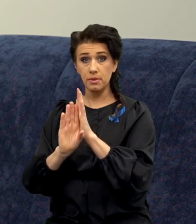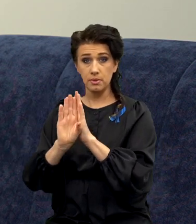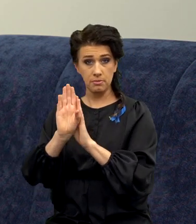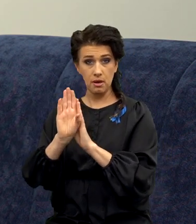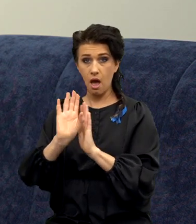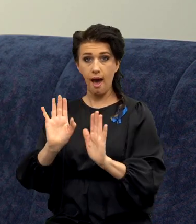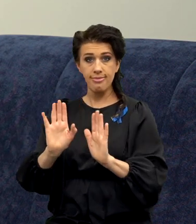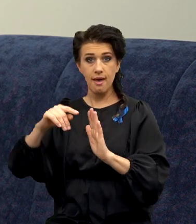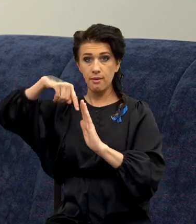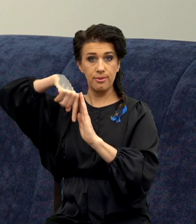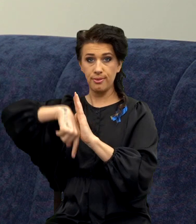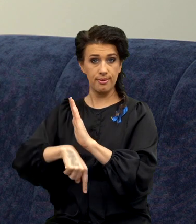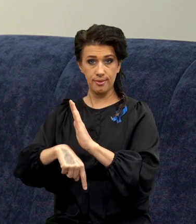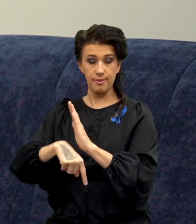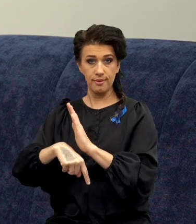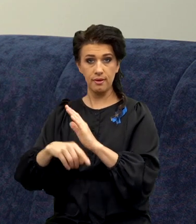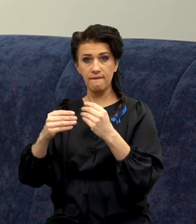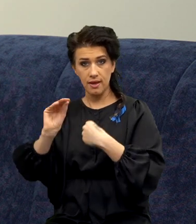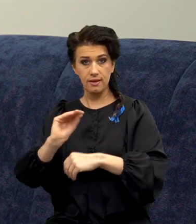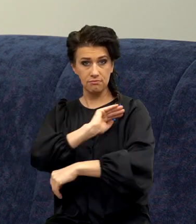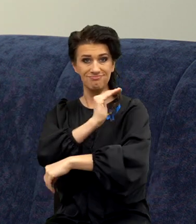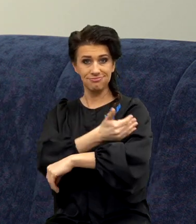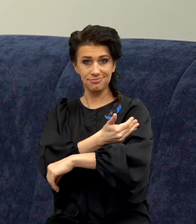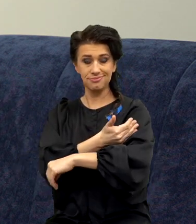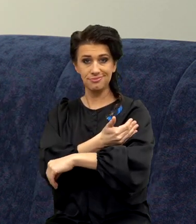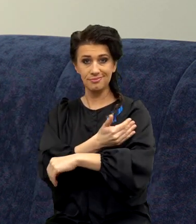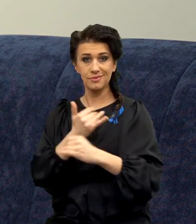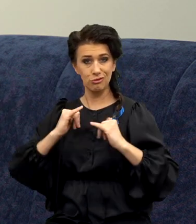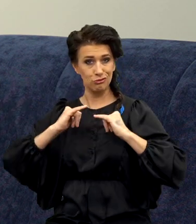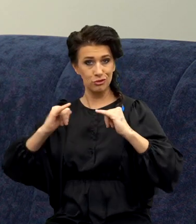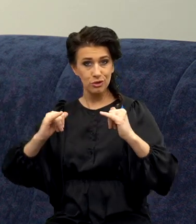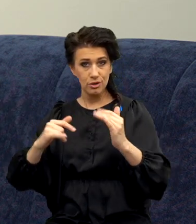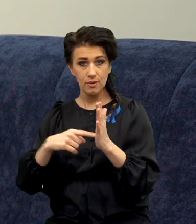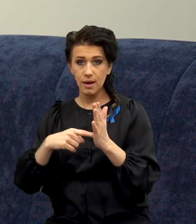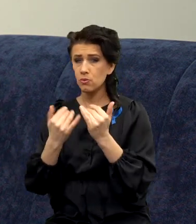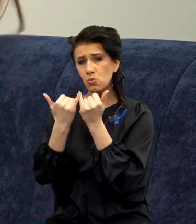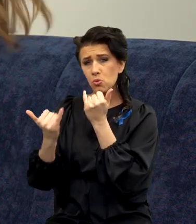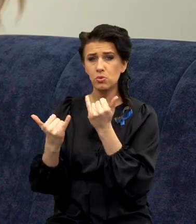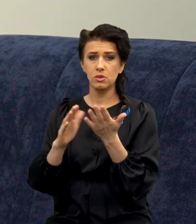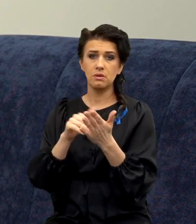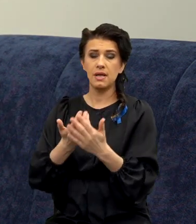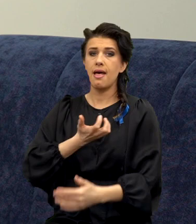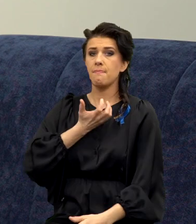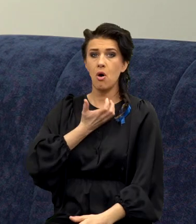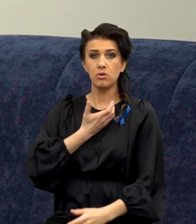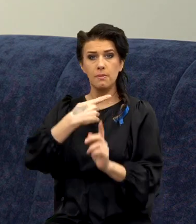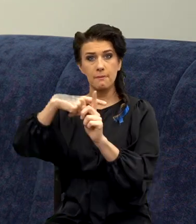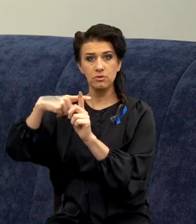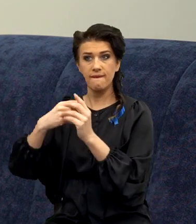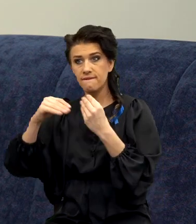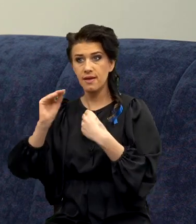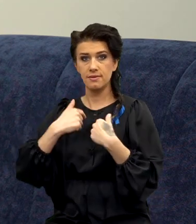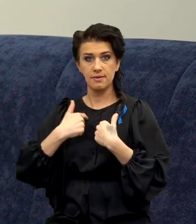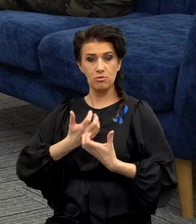sobie poradzić z traumą, jest większy. A im mniej tych zasobów różnych, tak, takich emocjonalnych,